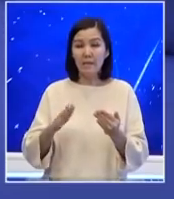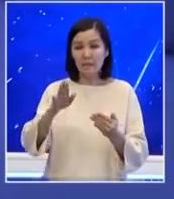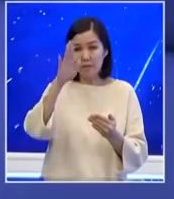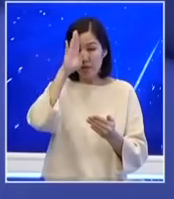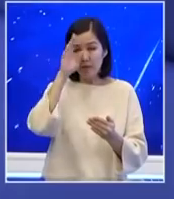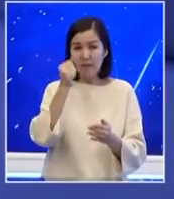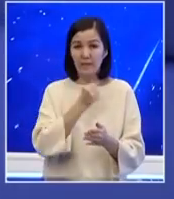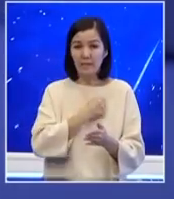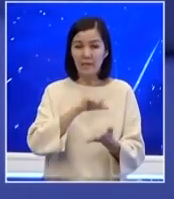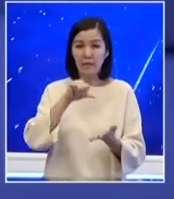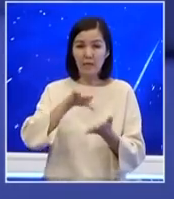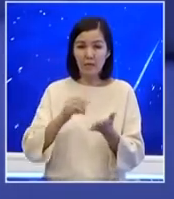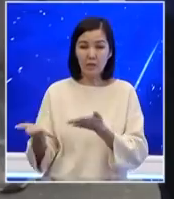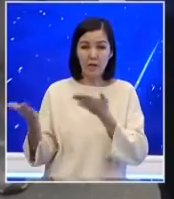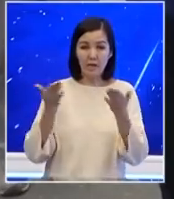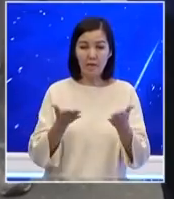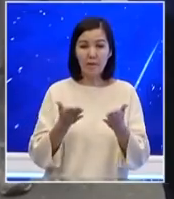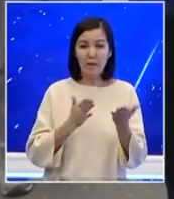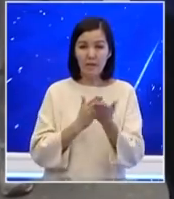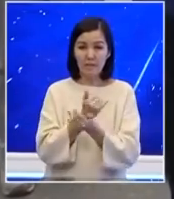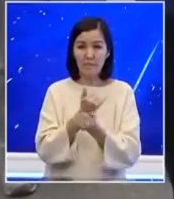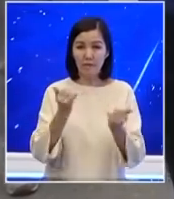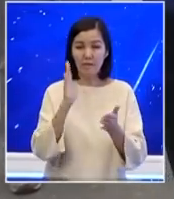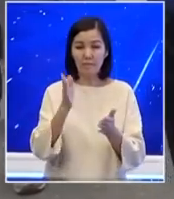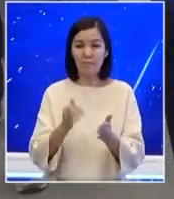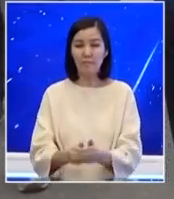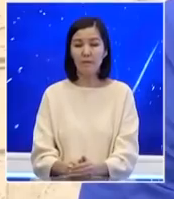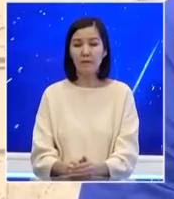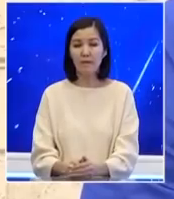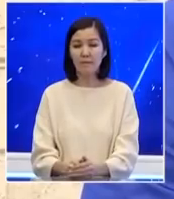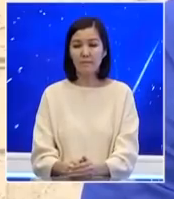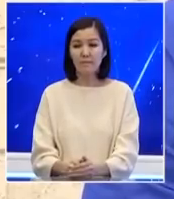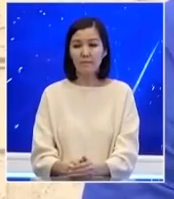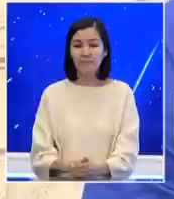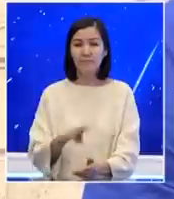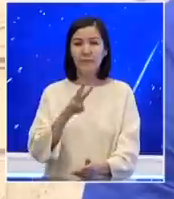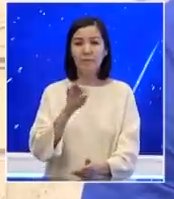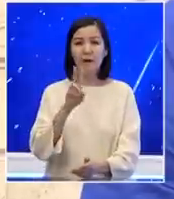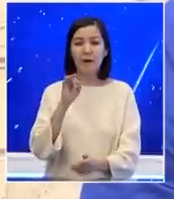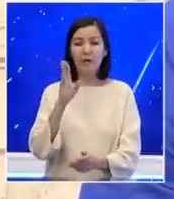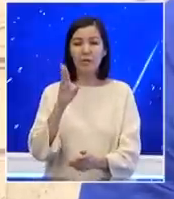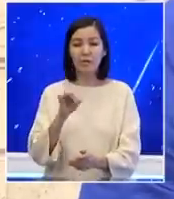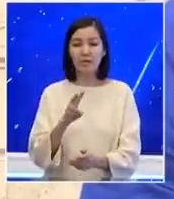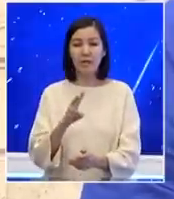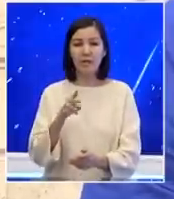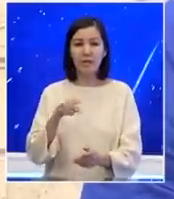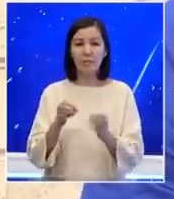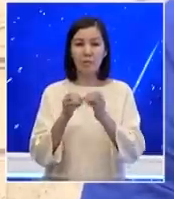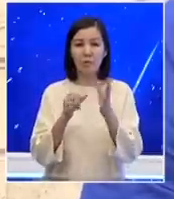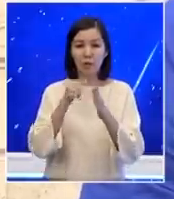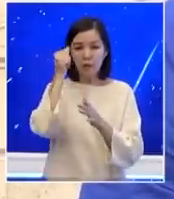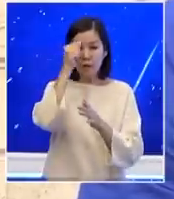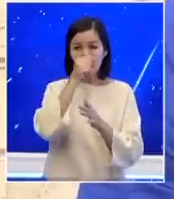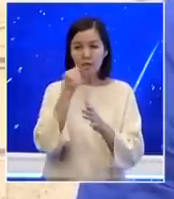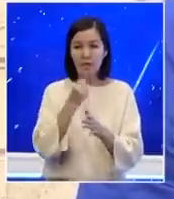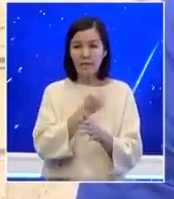пайда тигізер мұндай тамаша мүмкіндікті қалт жібергісі келмеген. Маханшыда 2086 әскери бөлімде 2016 жылы